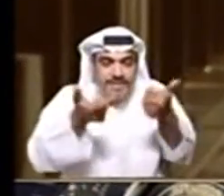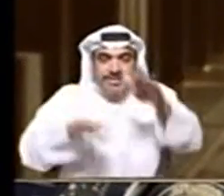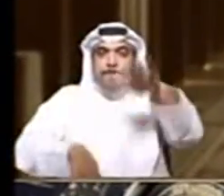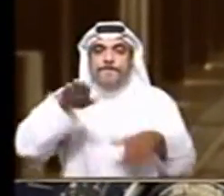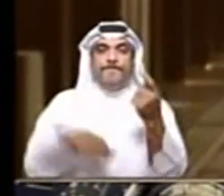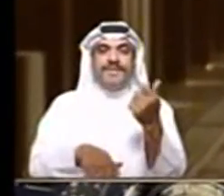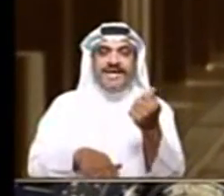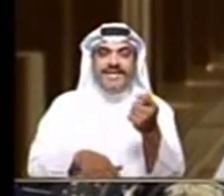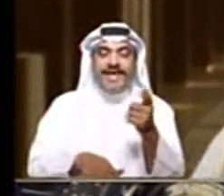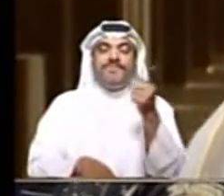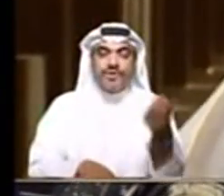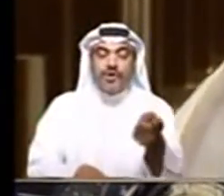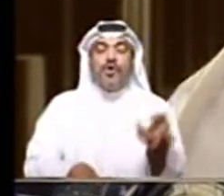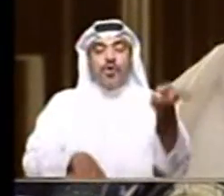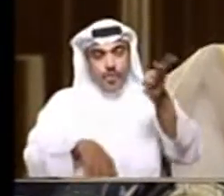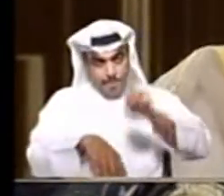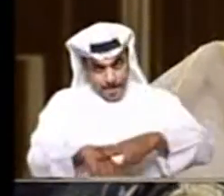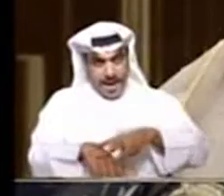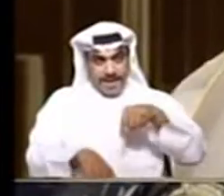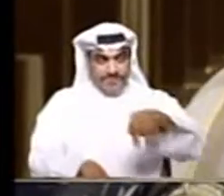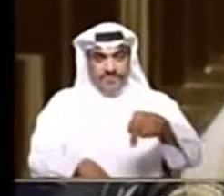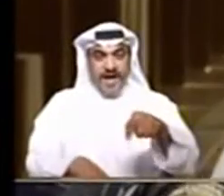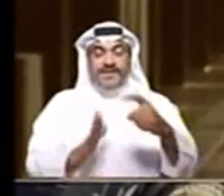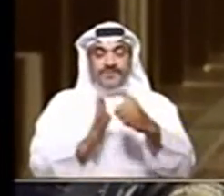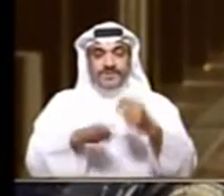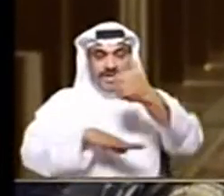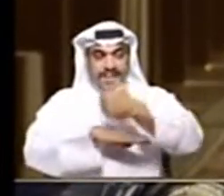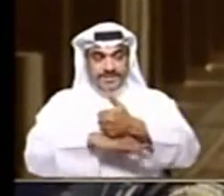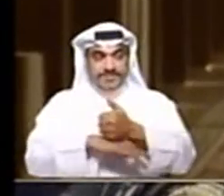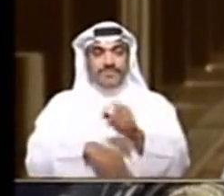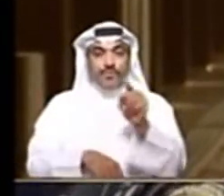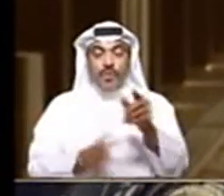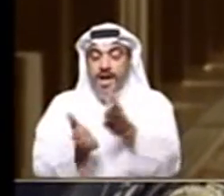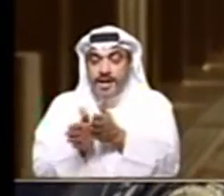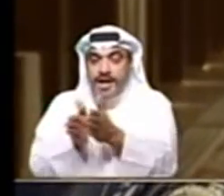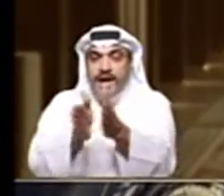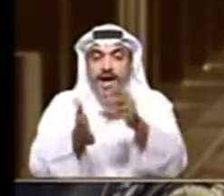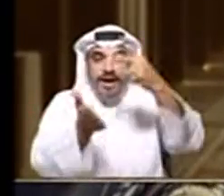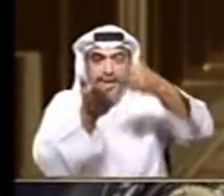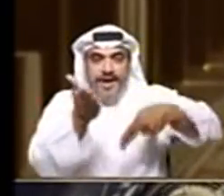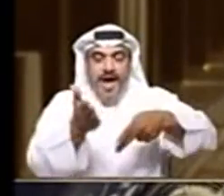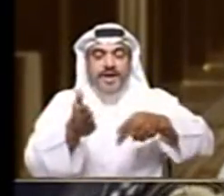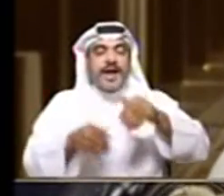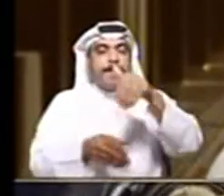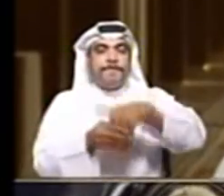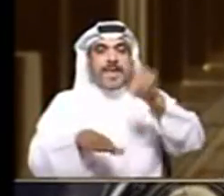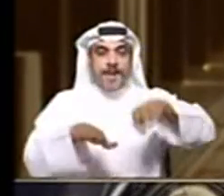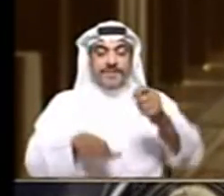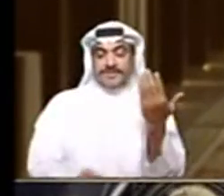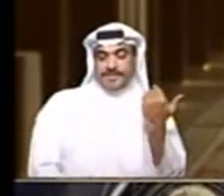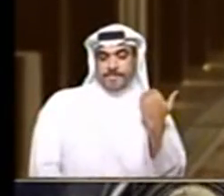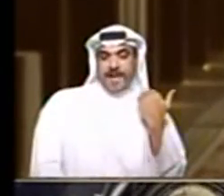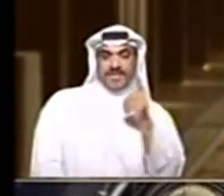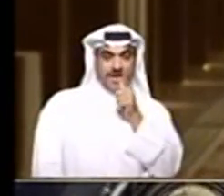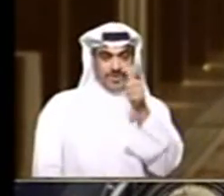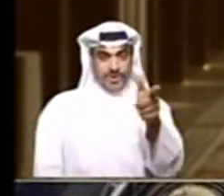الانتهاء من البنود الأساسية الرئيسية أيضا وفق قرار المجلس في الجلسة الماضية ستكون